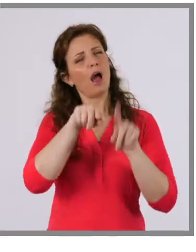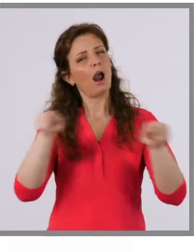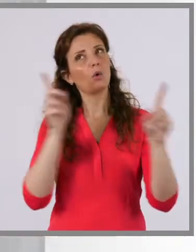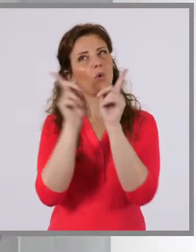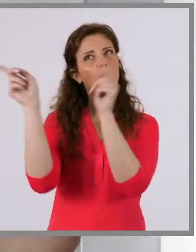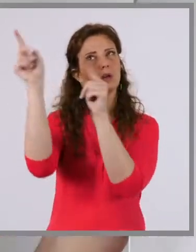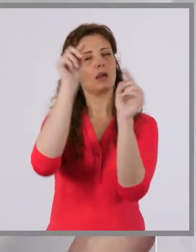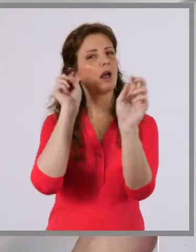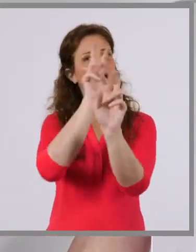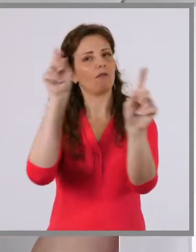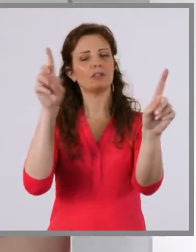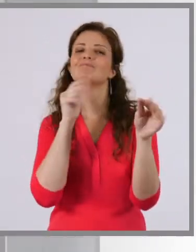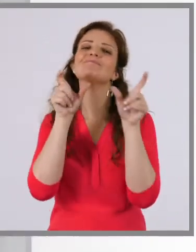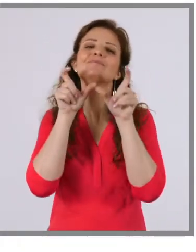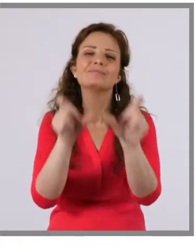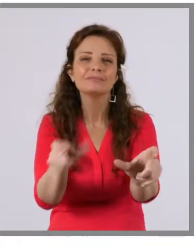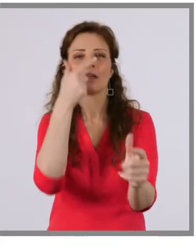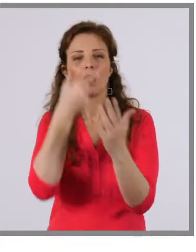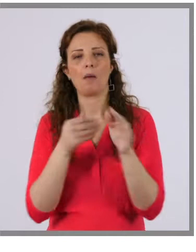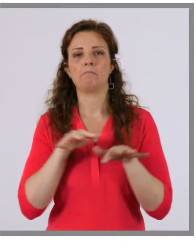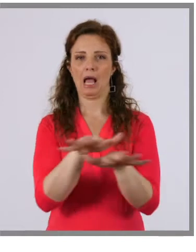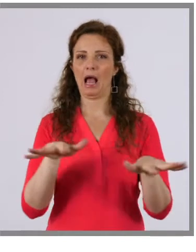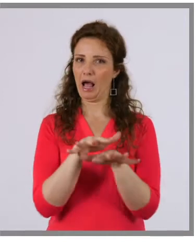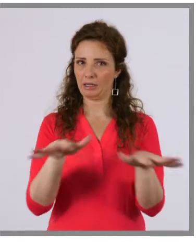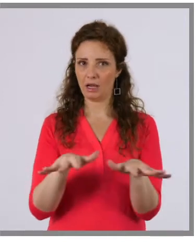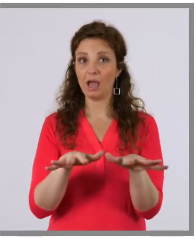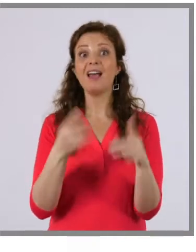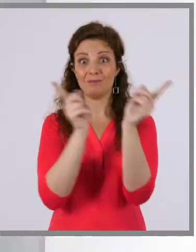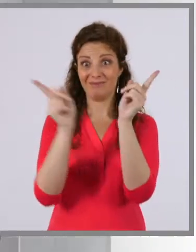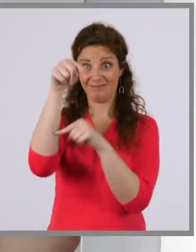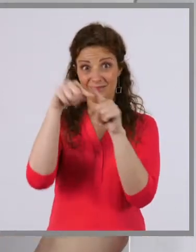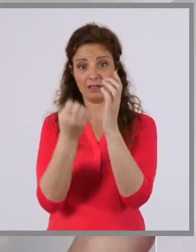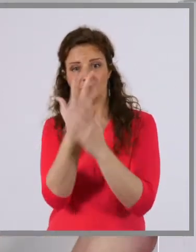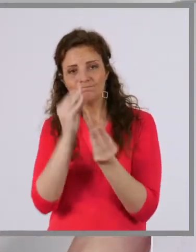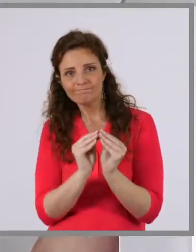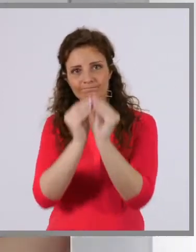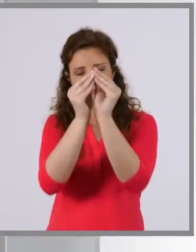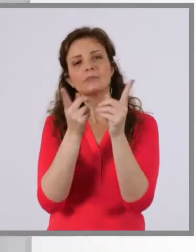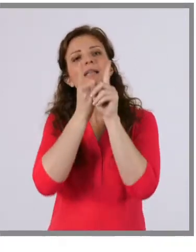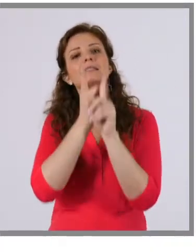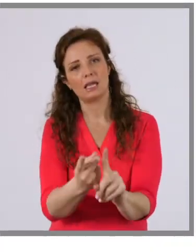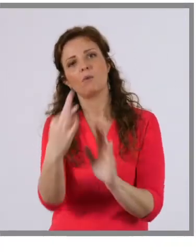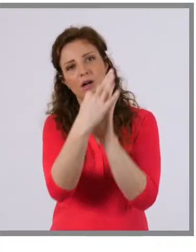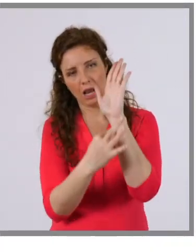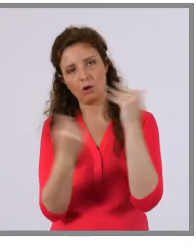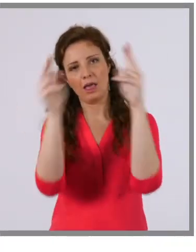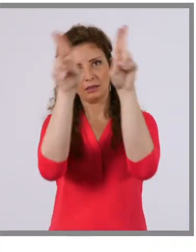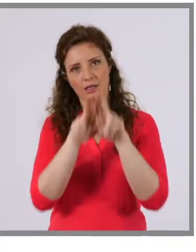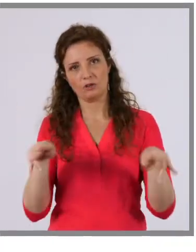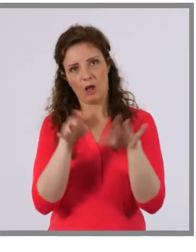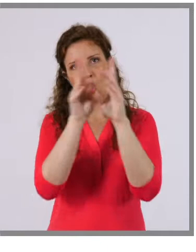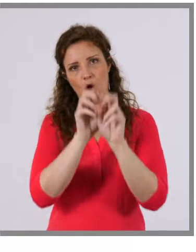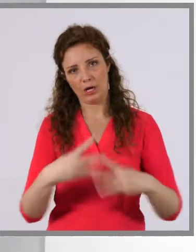Altri invece sono tipicamente di carattere marittimo e sono realizzati in conformità alle istruzioni